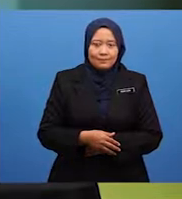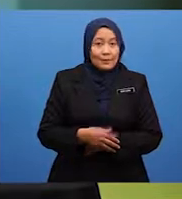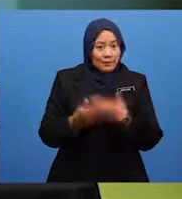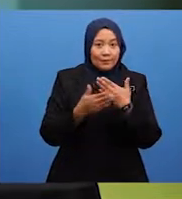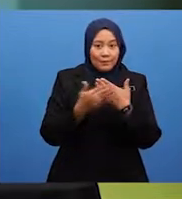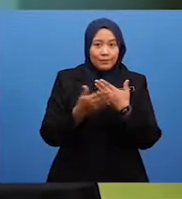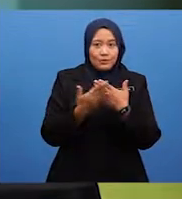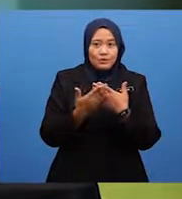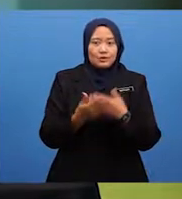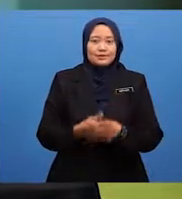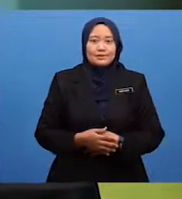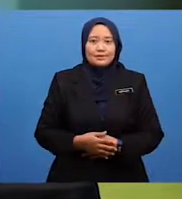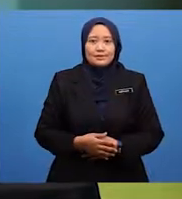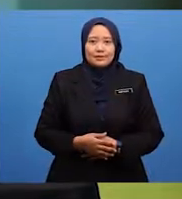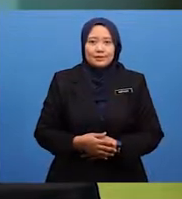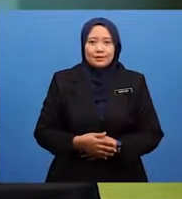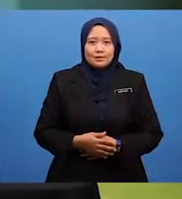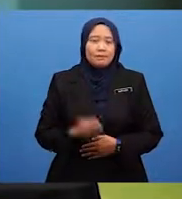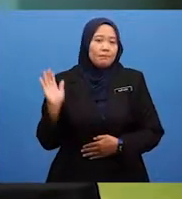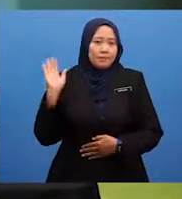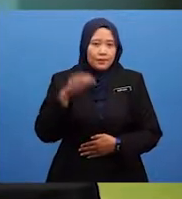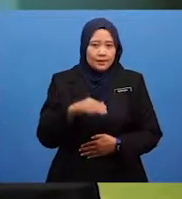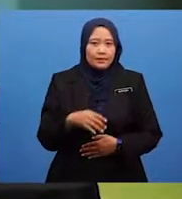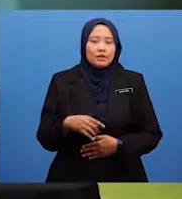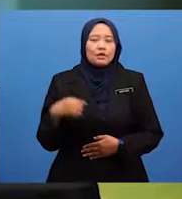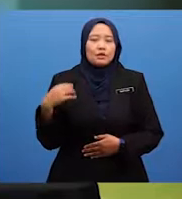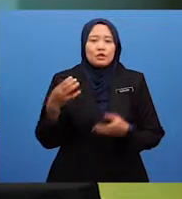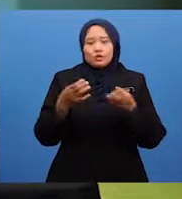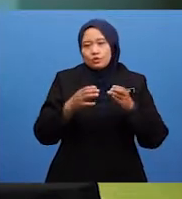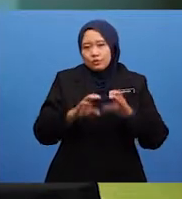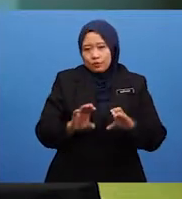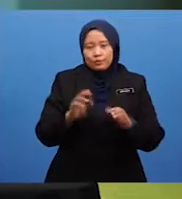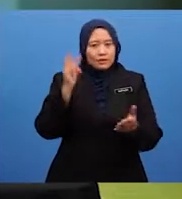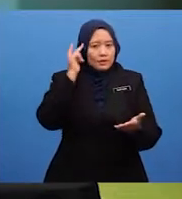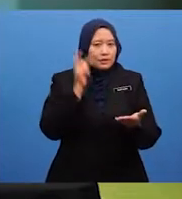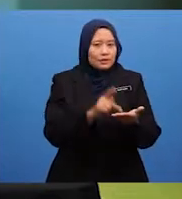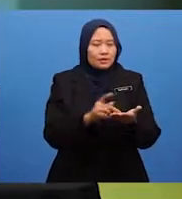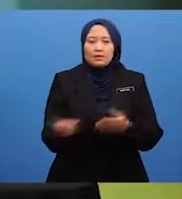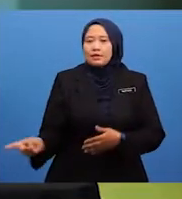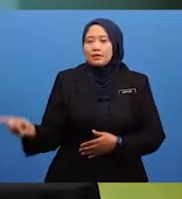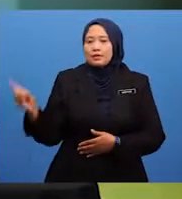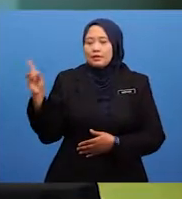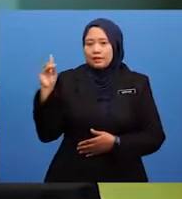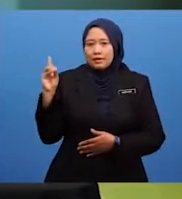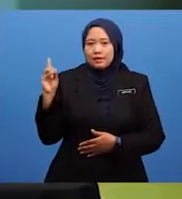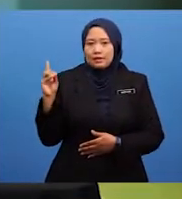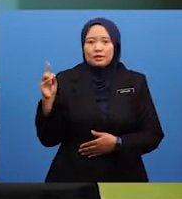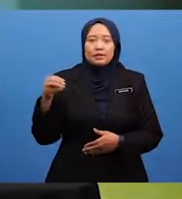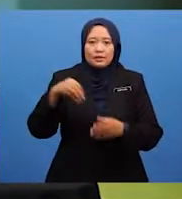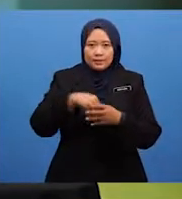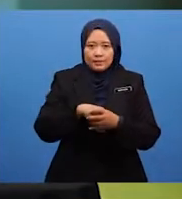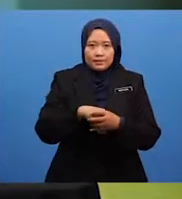Mudah sahaja kan? Mari kita cuba kenal pasti daya yang dikenakan di